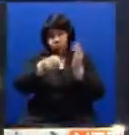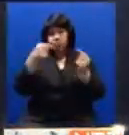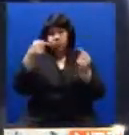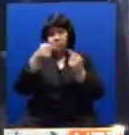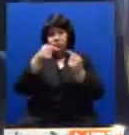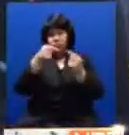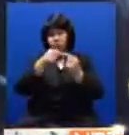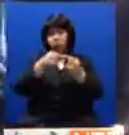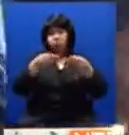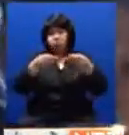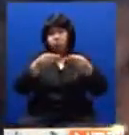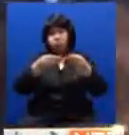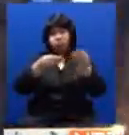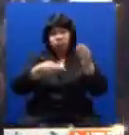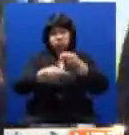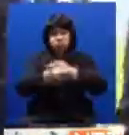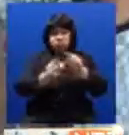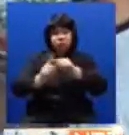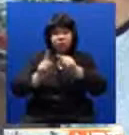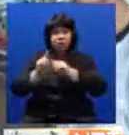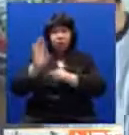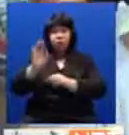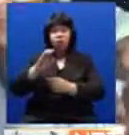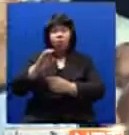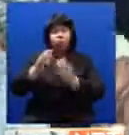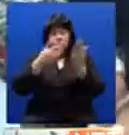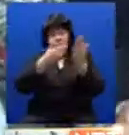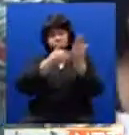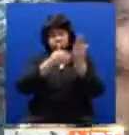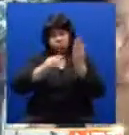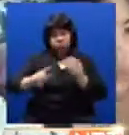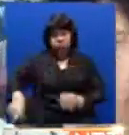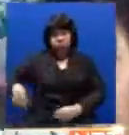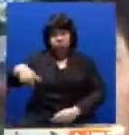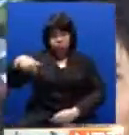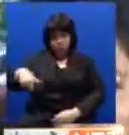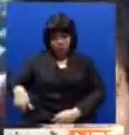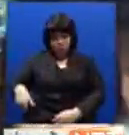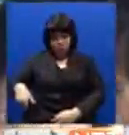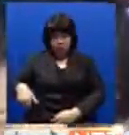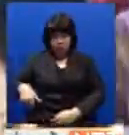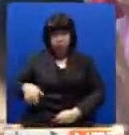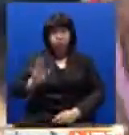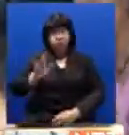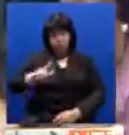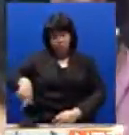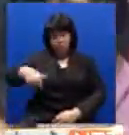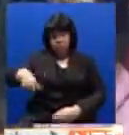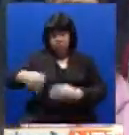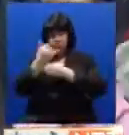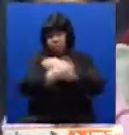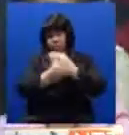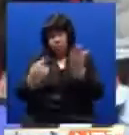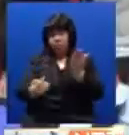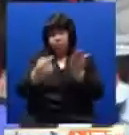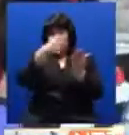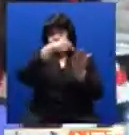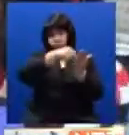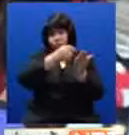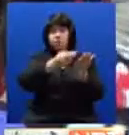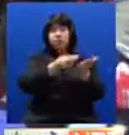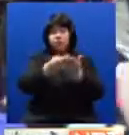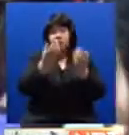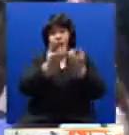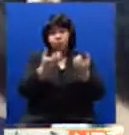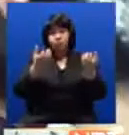นนฝั่งกภูชาขณะที่ชาวกมภูชาก็ยังข้ามแนมาซื้อสินค้าอุปโคบริโภค